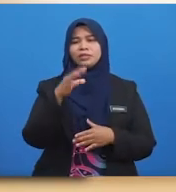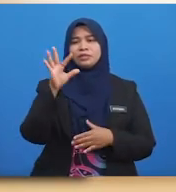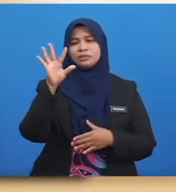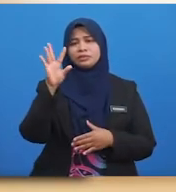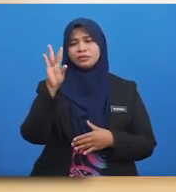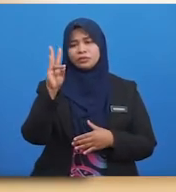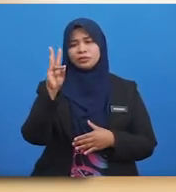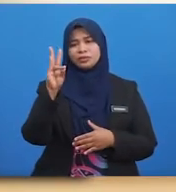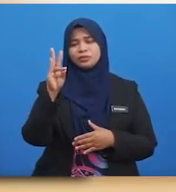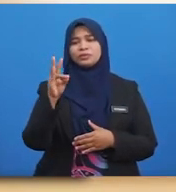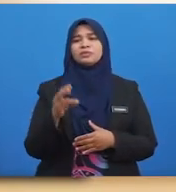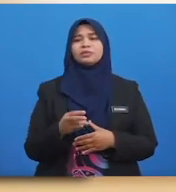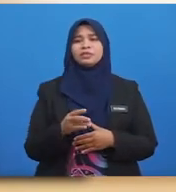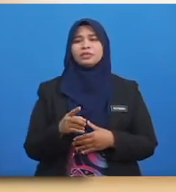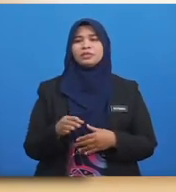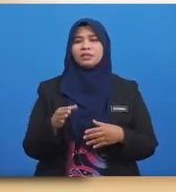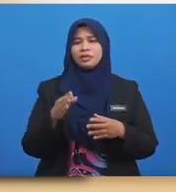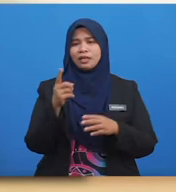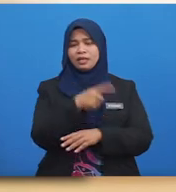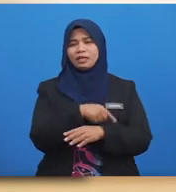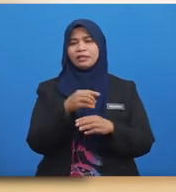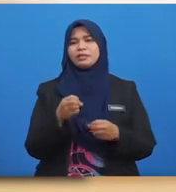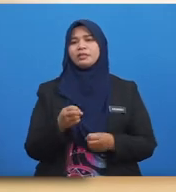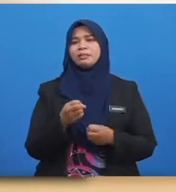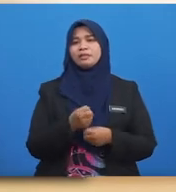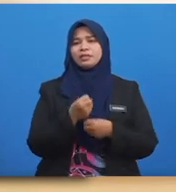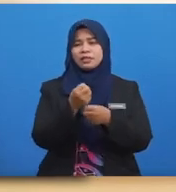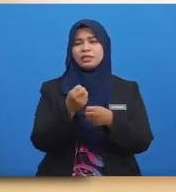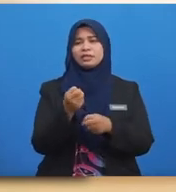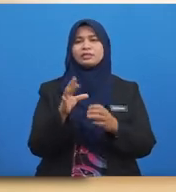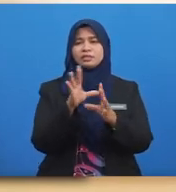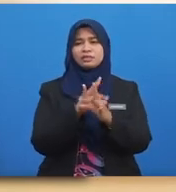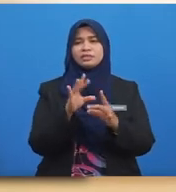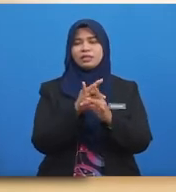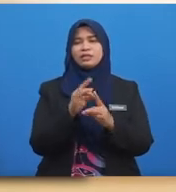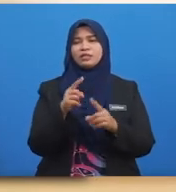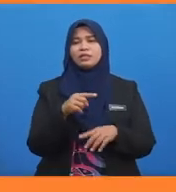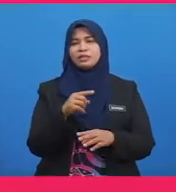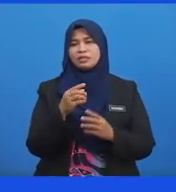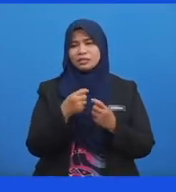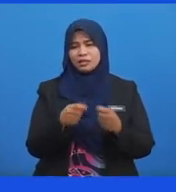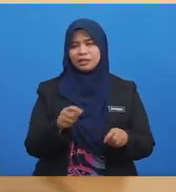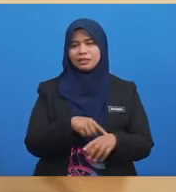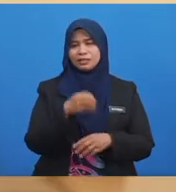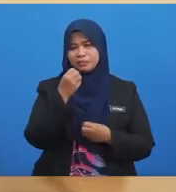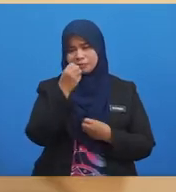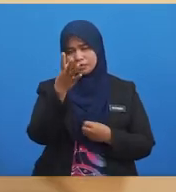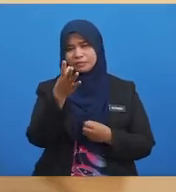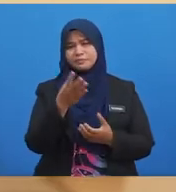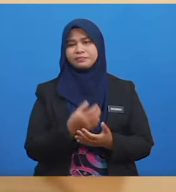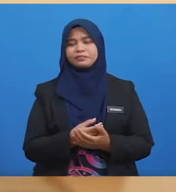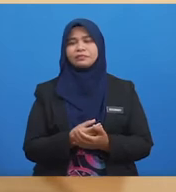pada 1 Julai 1946, hari penyerahan Sarawak diisytiharkan di Kuching.